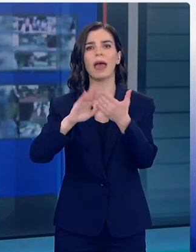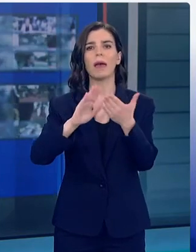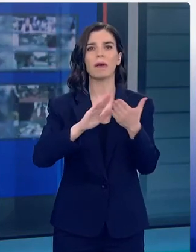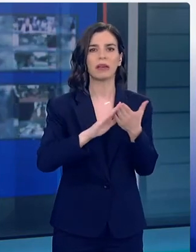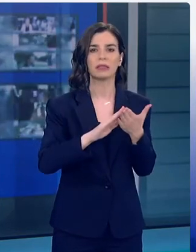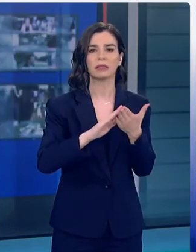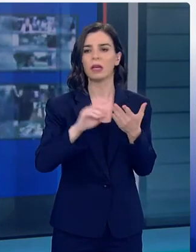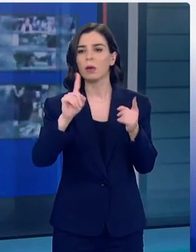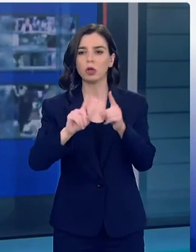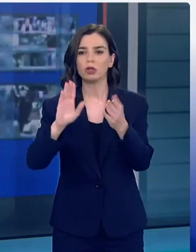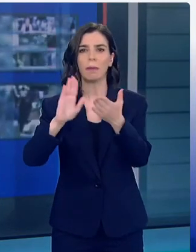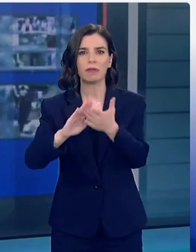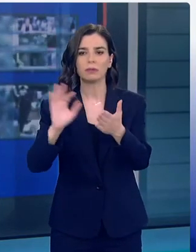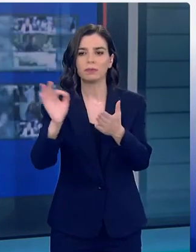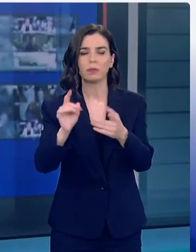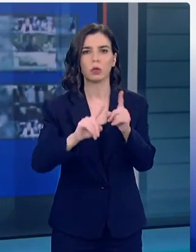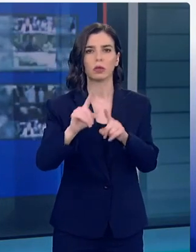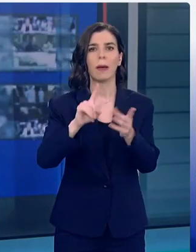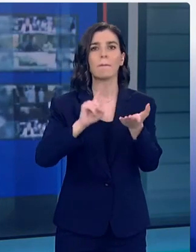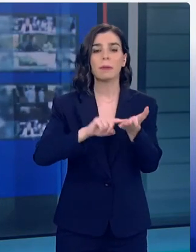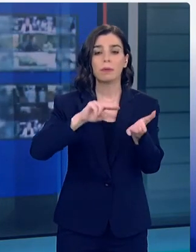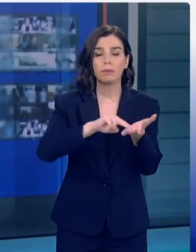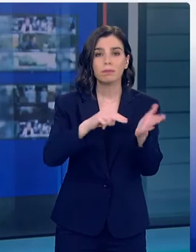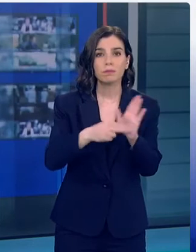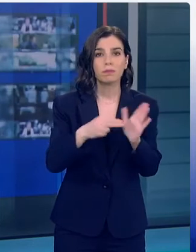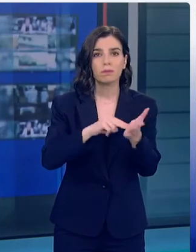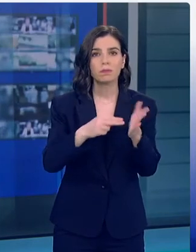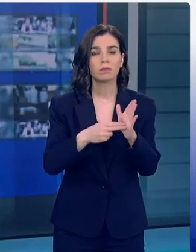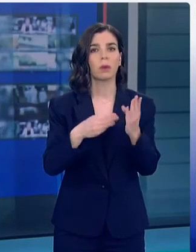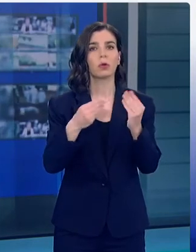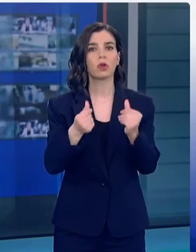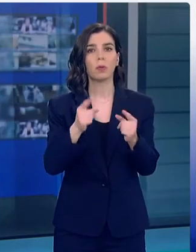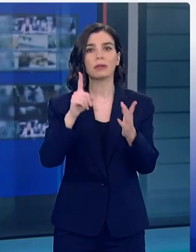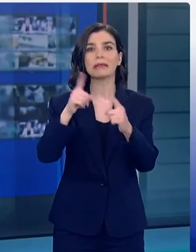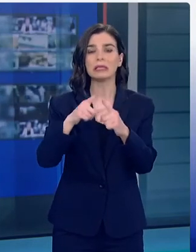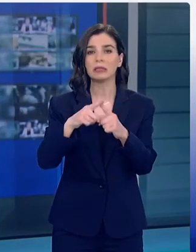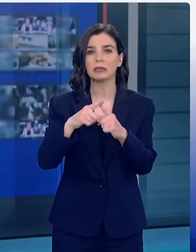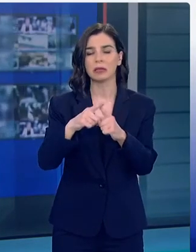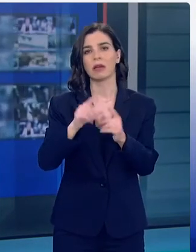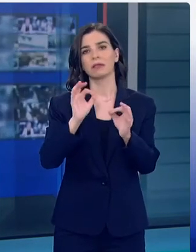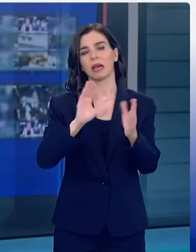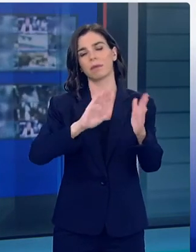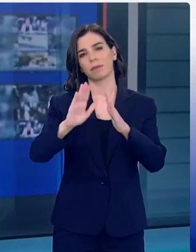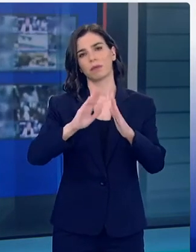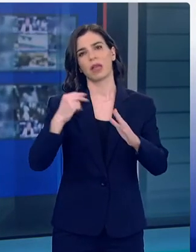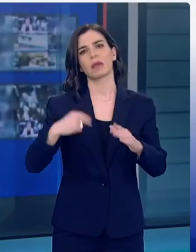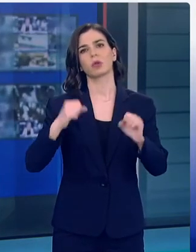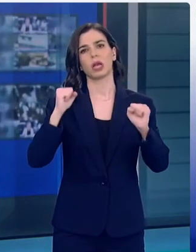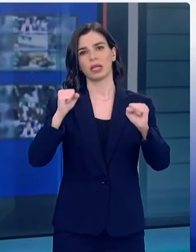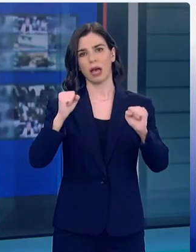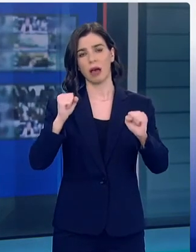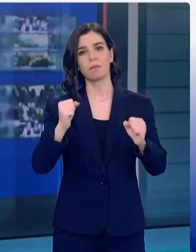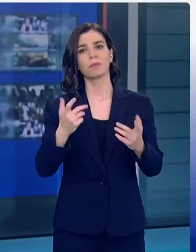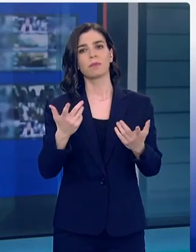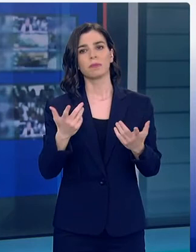υπηρεσίες υγείας και την πολιτική προστασία. Θέλει λοιπόν πάρα πολύ προσοχή ο τρόπος με τον οποίο ανοίγεις το τεστ, προστατεύοντας πάντα τη δημόσια υγεία του πληθυσμού, δίνοντας